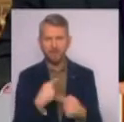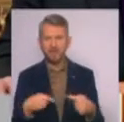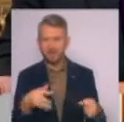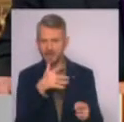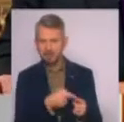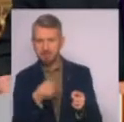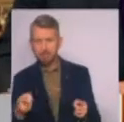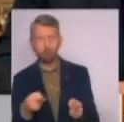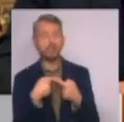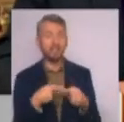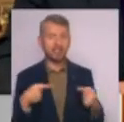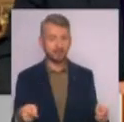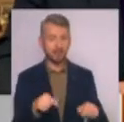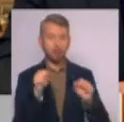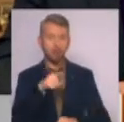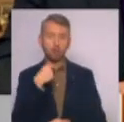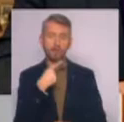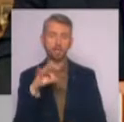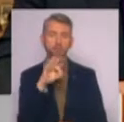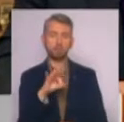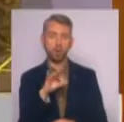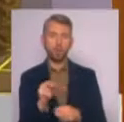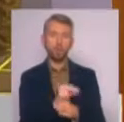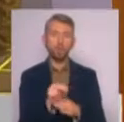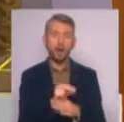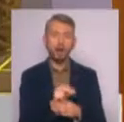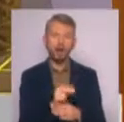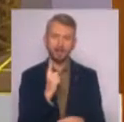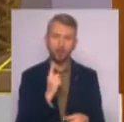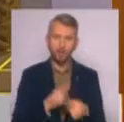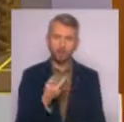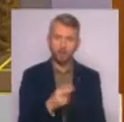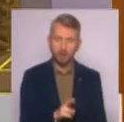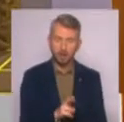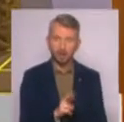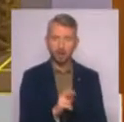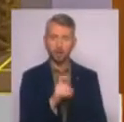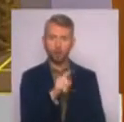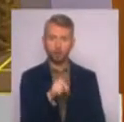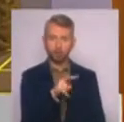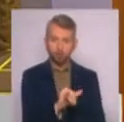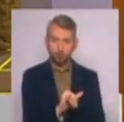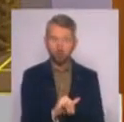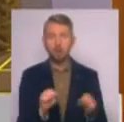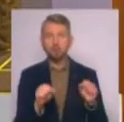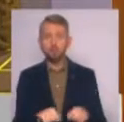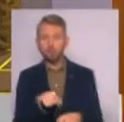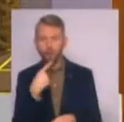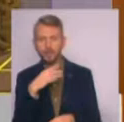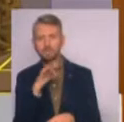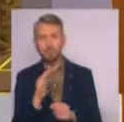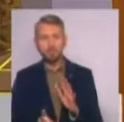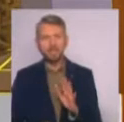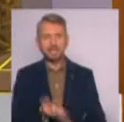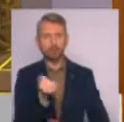захворювання різна. Можна говорити про лікування загострення хозлу, можна говорити про